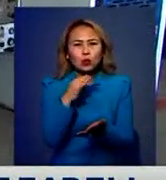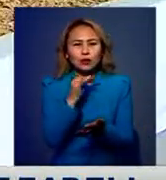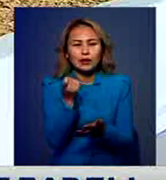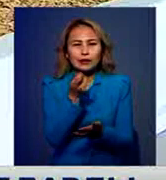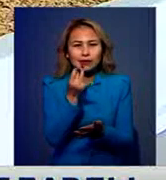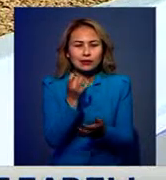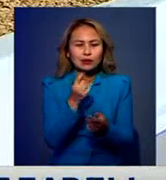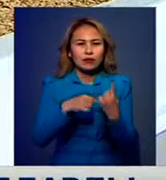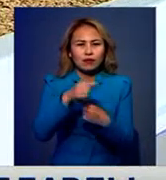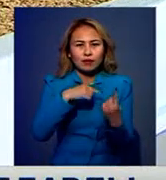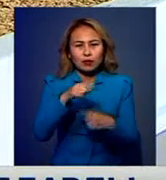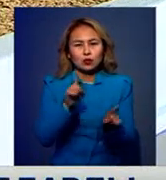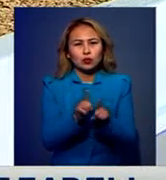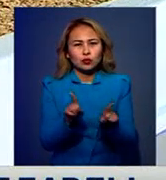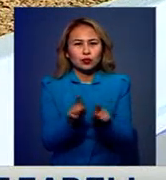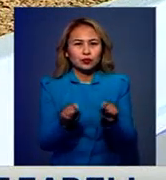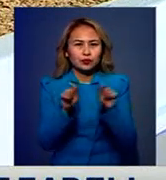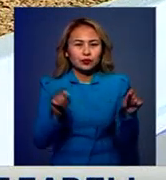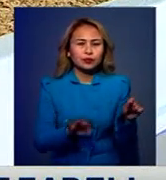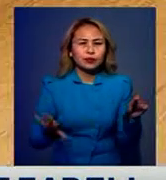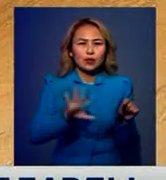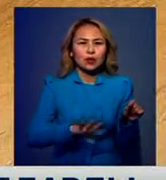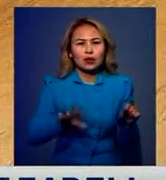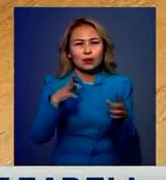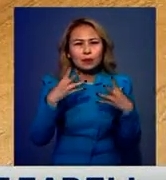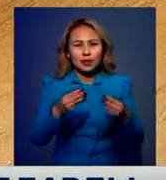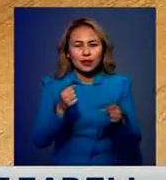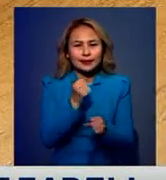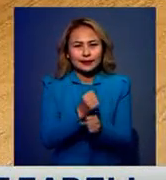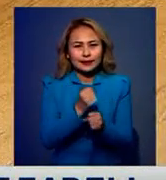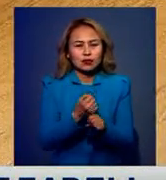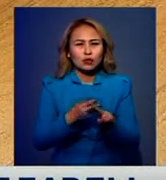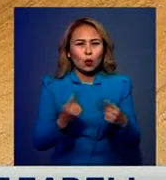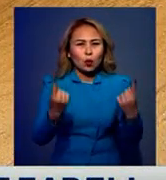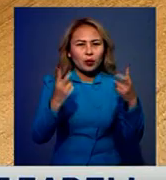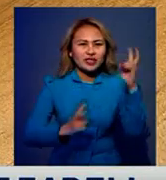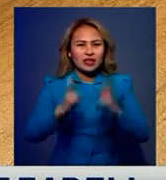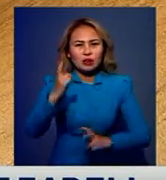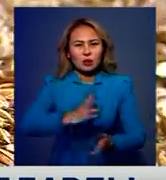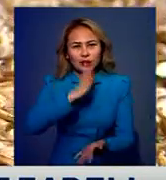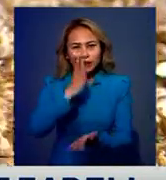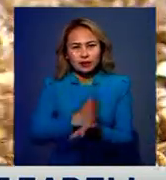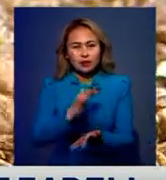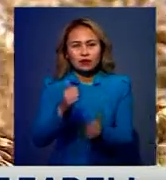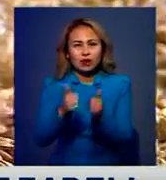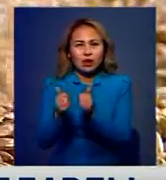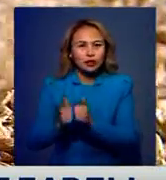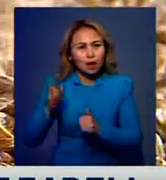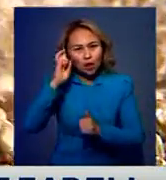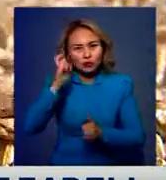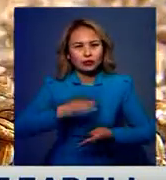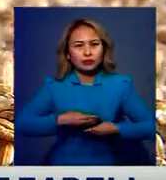күріш өсіруден алдына жан салмайтын мұндағылар. Өңірде ақ маржанды өндіретін ірі зауыт бар. Олар дайындаған өнім көршілес елдерге